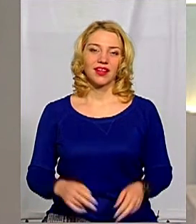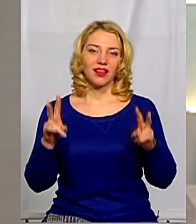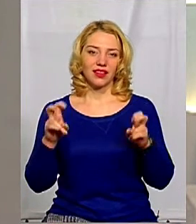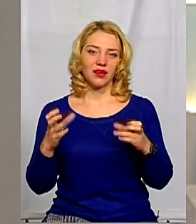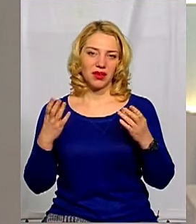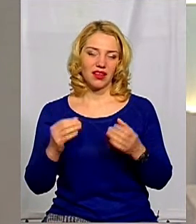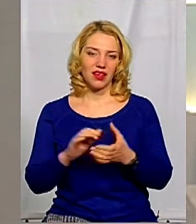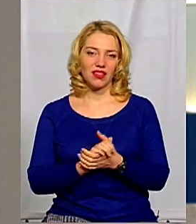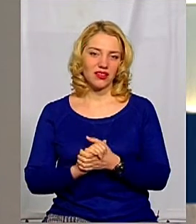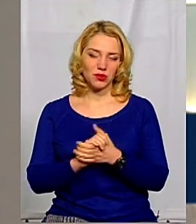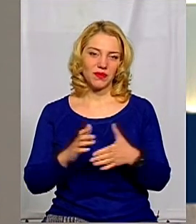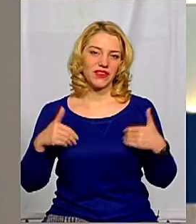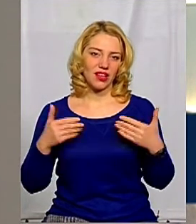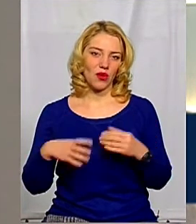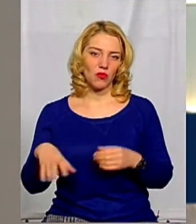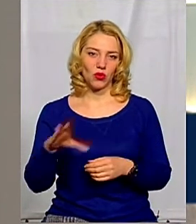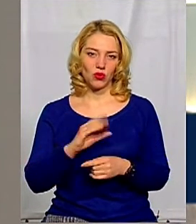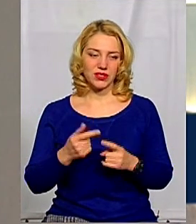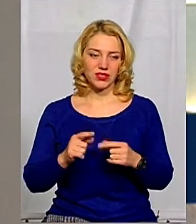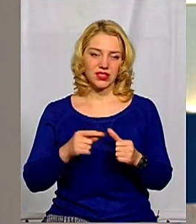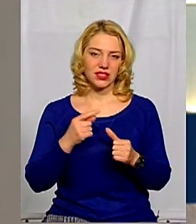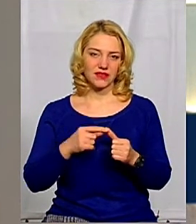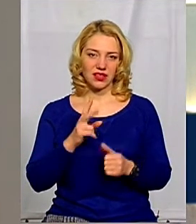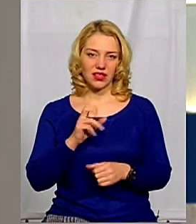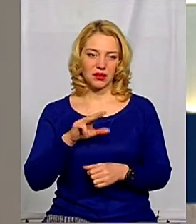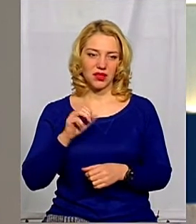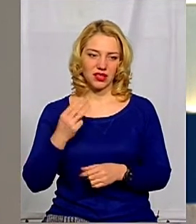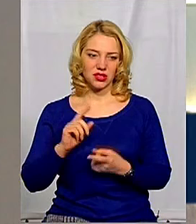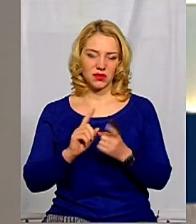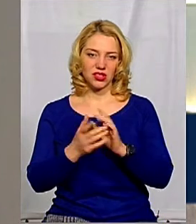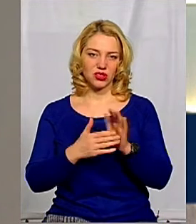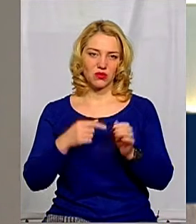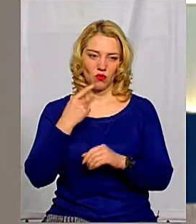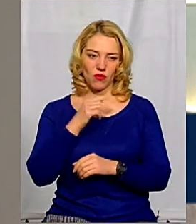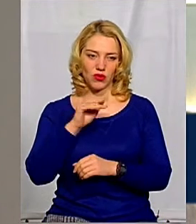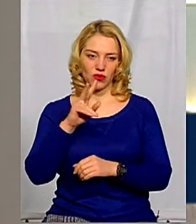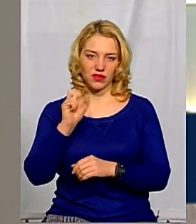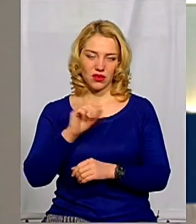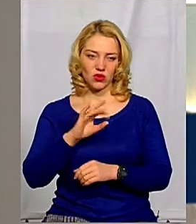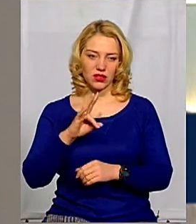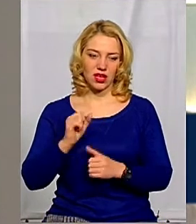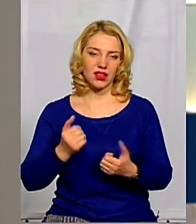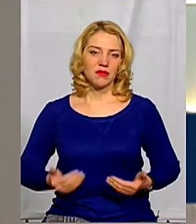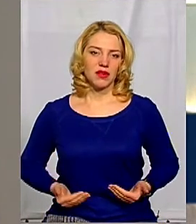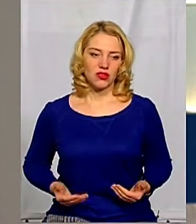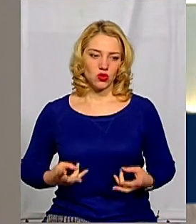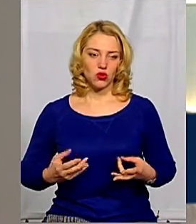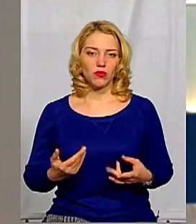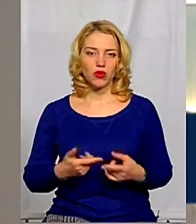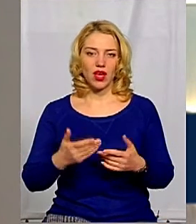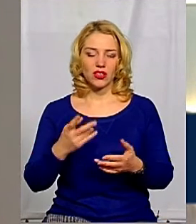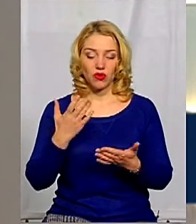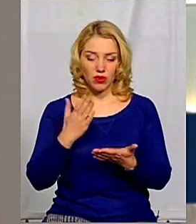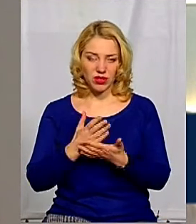Тема дня на Суспільному. Усіх вітаємо. Мене звати Олена Кименяш. На жестову мову перекладає Оксана Фіноська. Працюємо наживо. Маєте